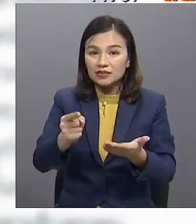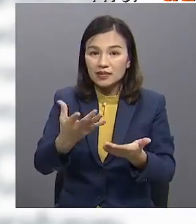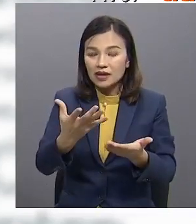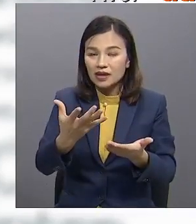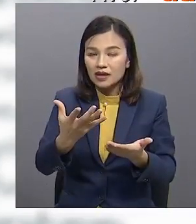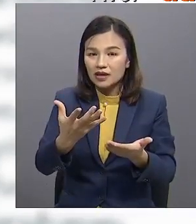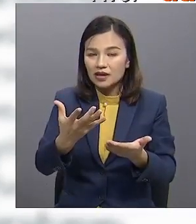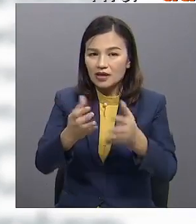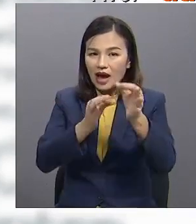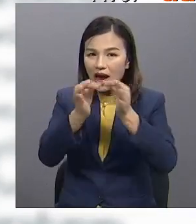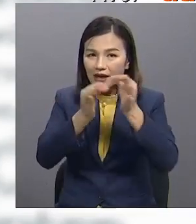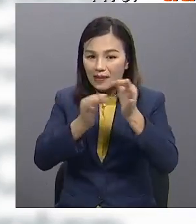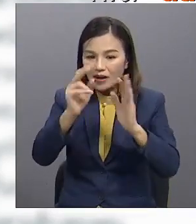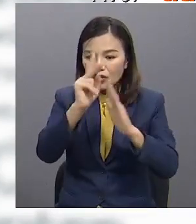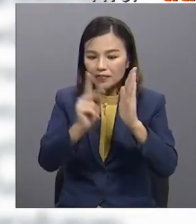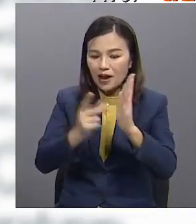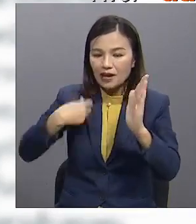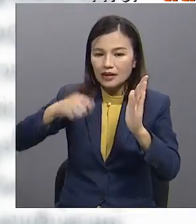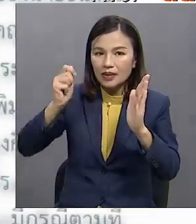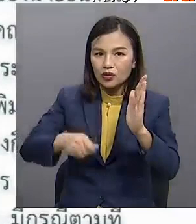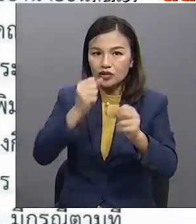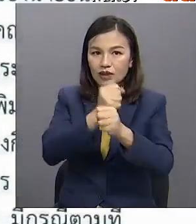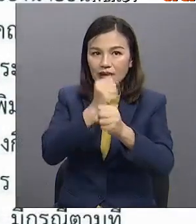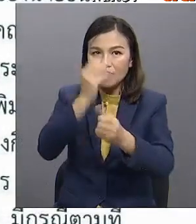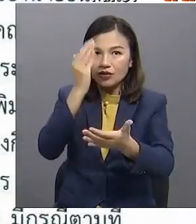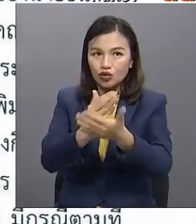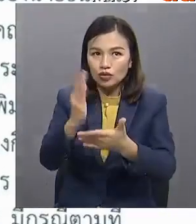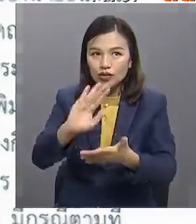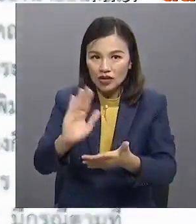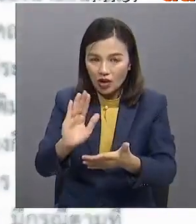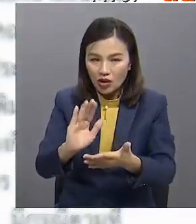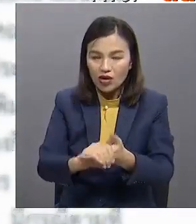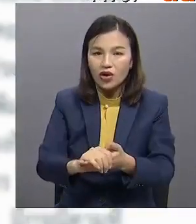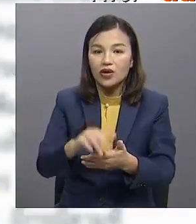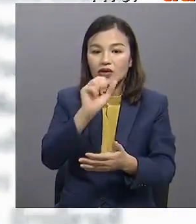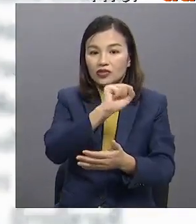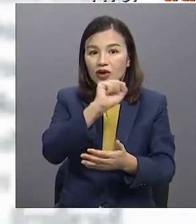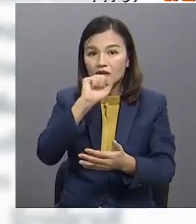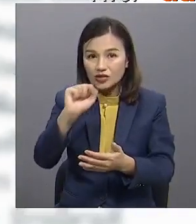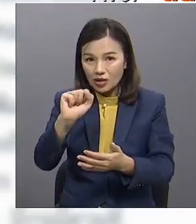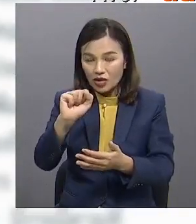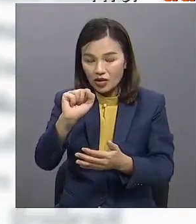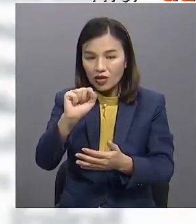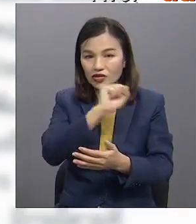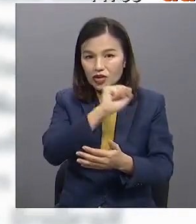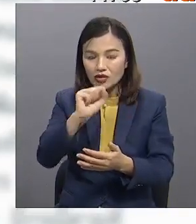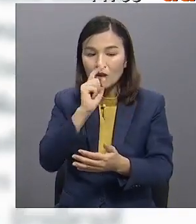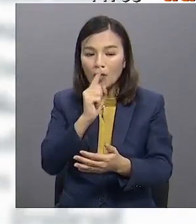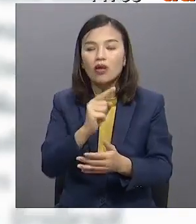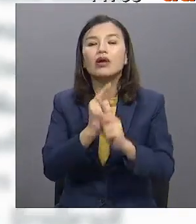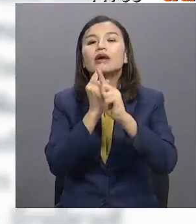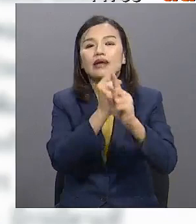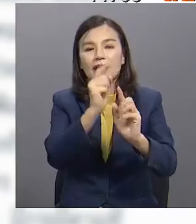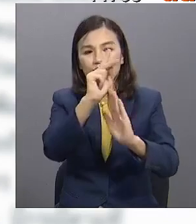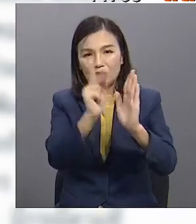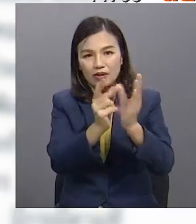รมนูญชี้ให้เห็นว่าไม่ต้องหยุดปฏิบัติหน้าที่นั้นประธานสภาผู้แทนราษฎรก็ย้ำถึงคำสั่งศาลรัฐธรรมนูญที่ชี้แจงเหตุ